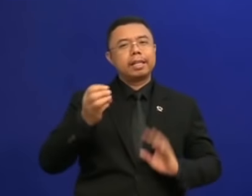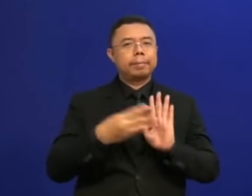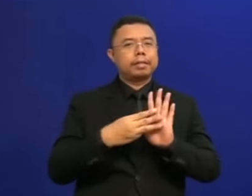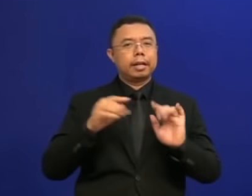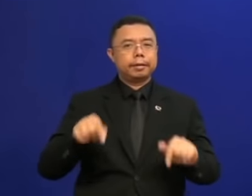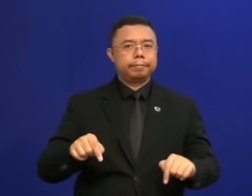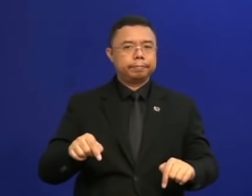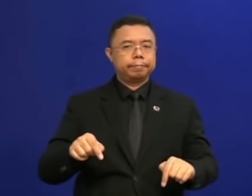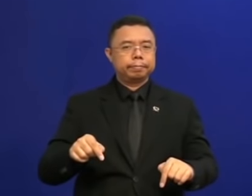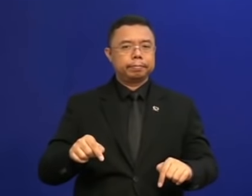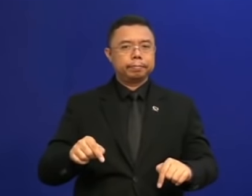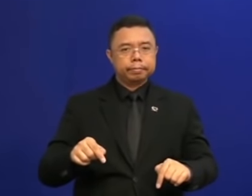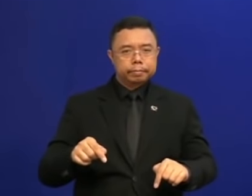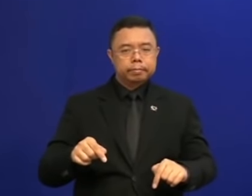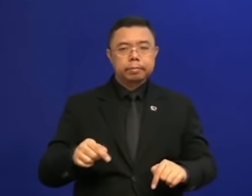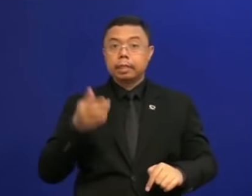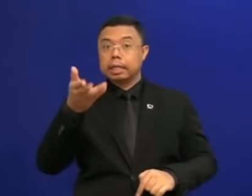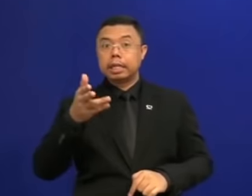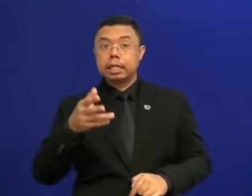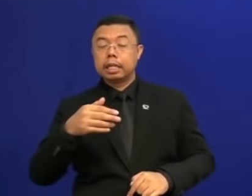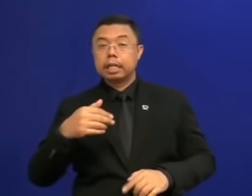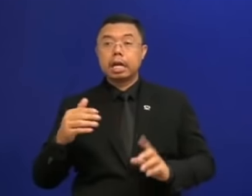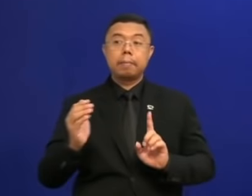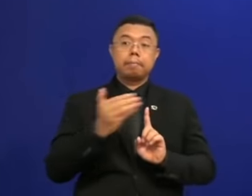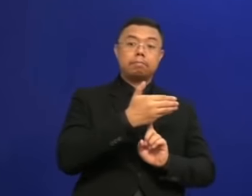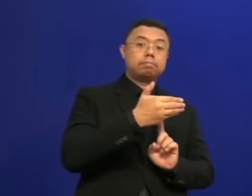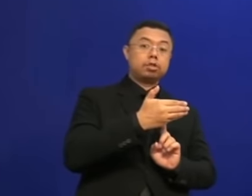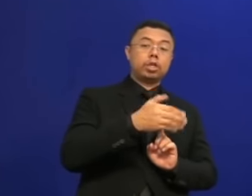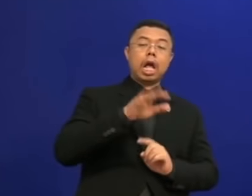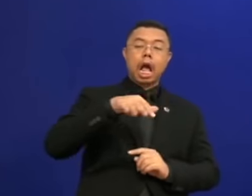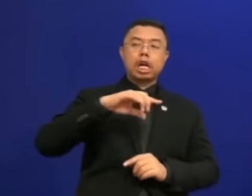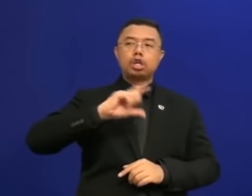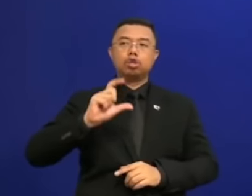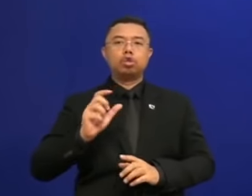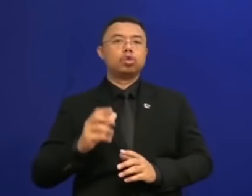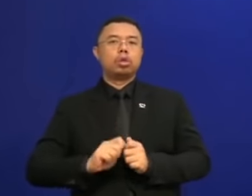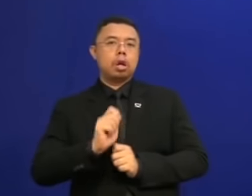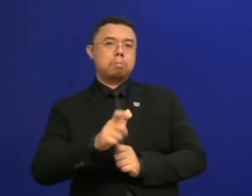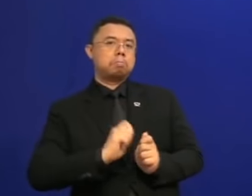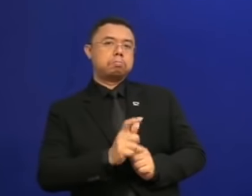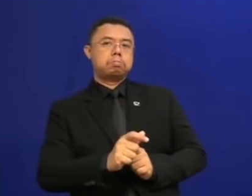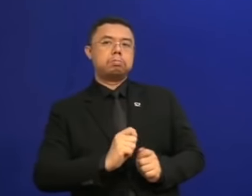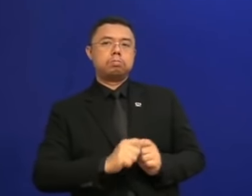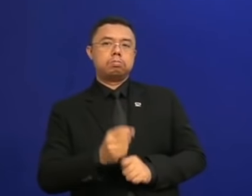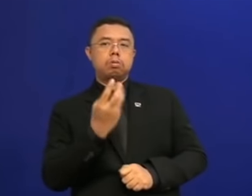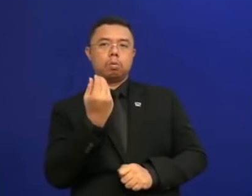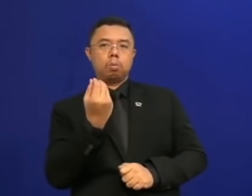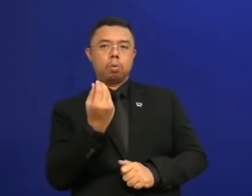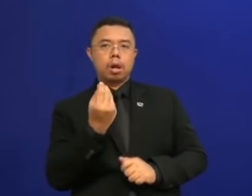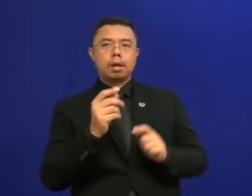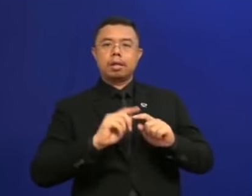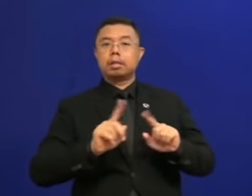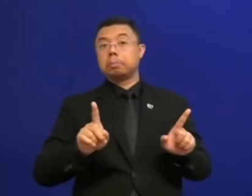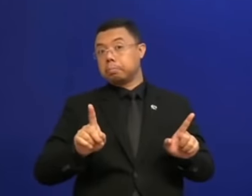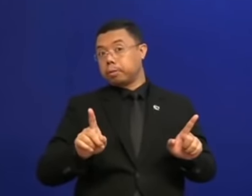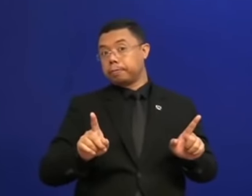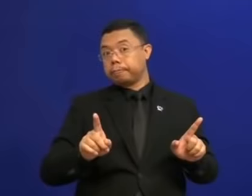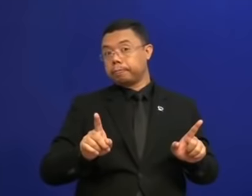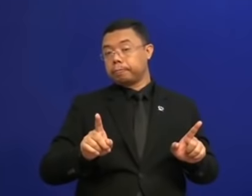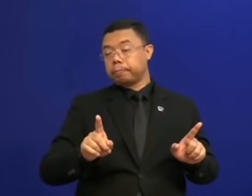ini. Dia memprotek anak cucunya dengan hartanya. Padahal,